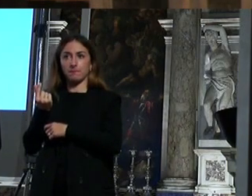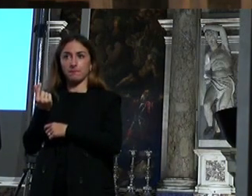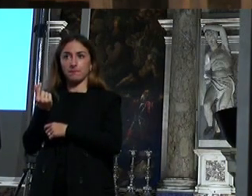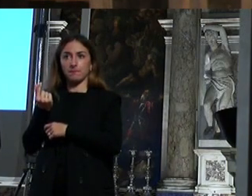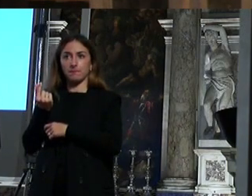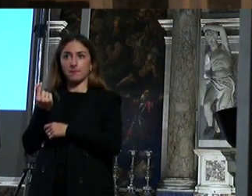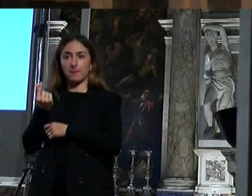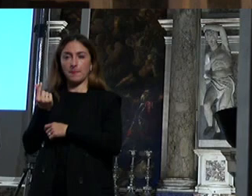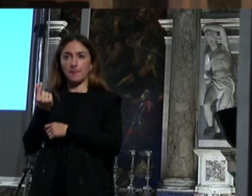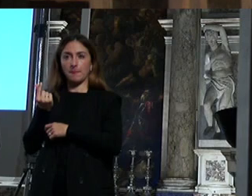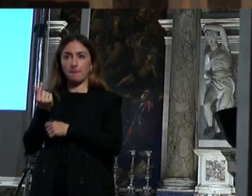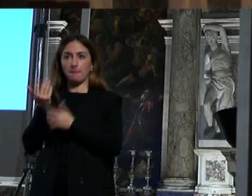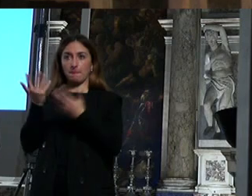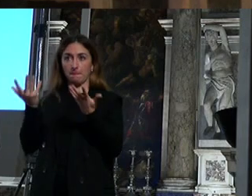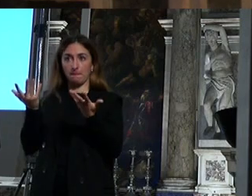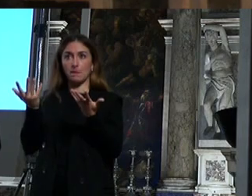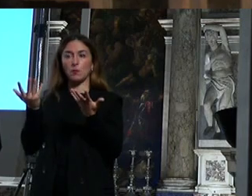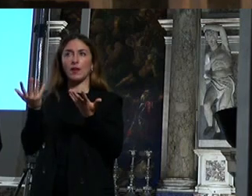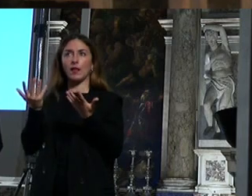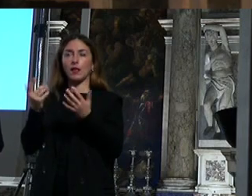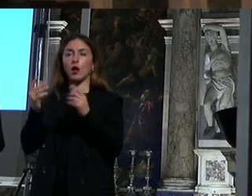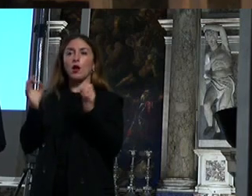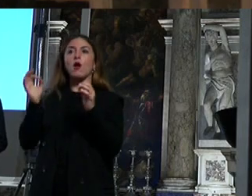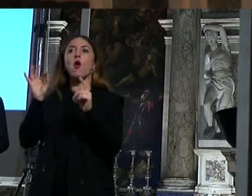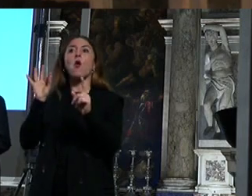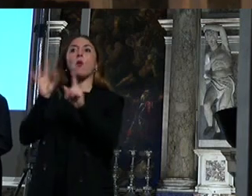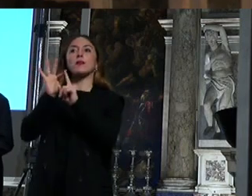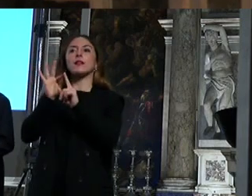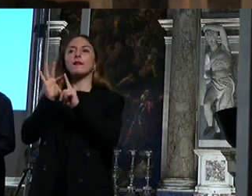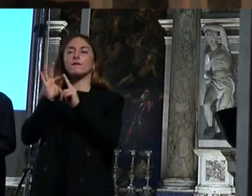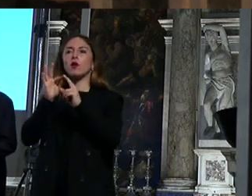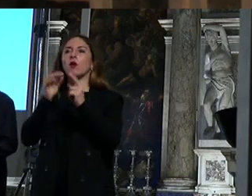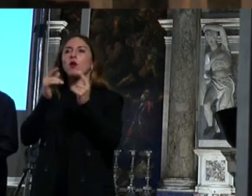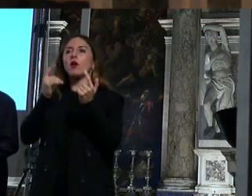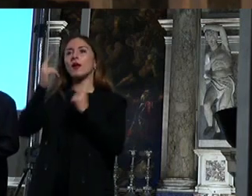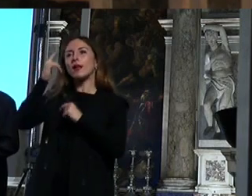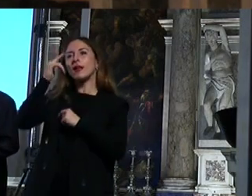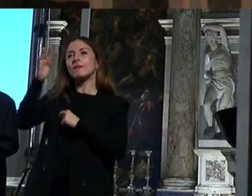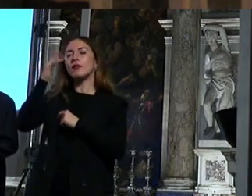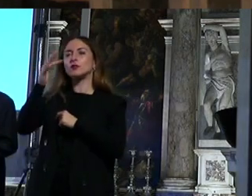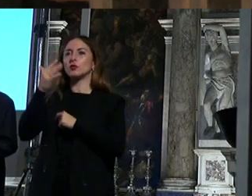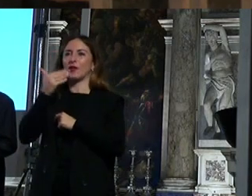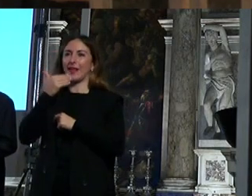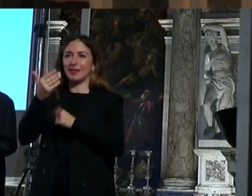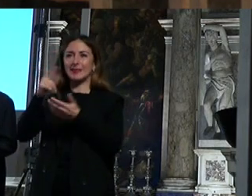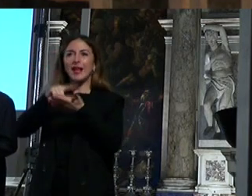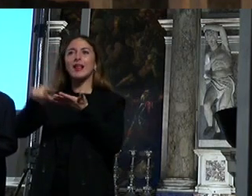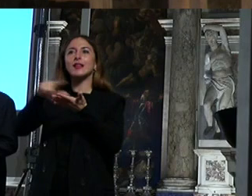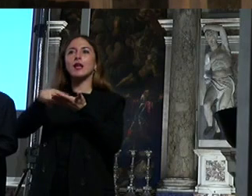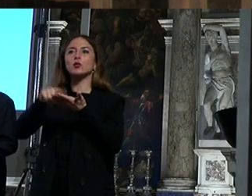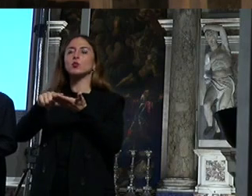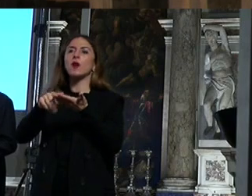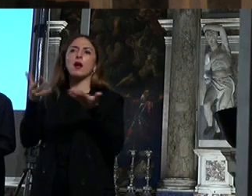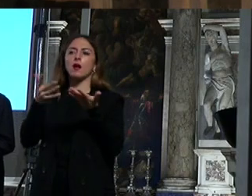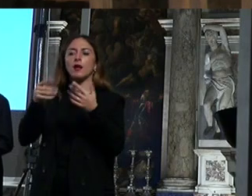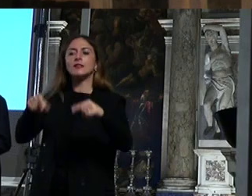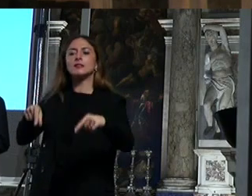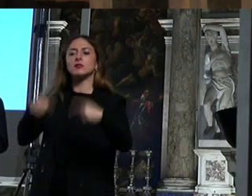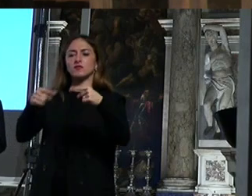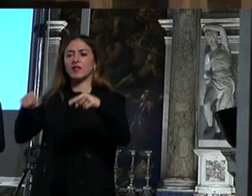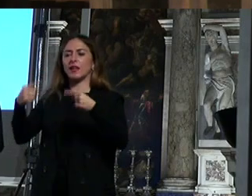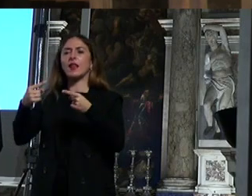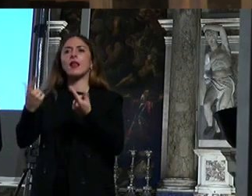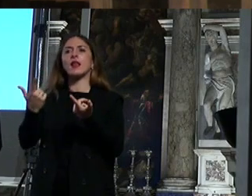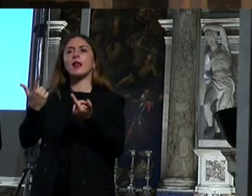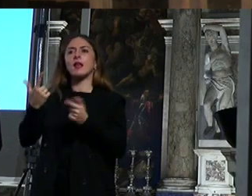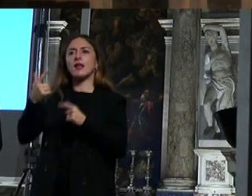trovare una riflessione su, attraverso la letteratura, sulle sfide di oggi, che sono il clima,